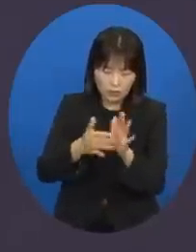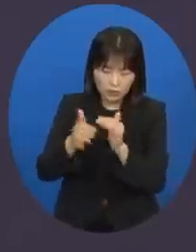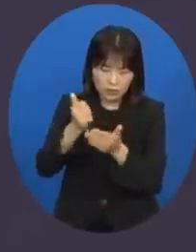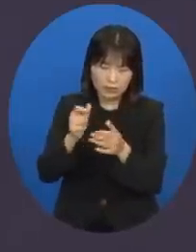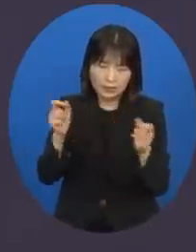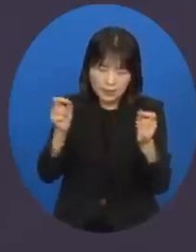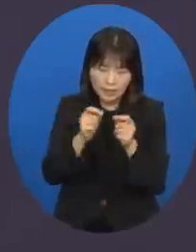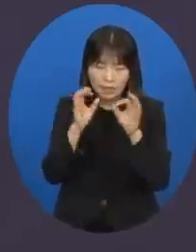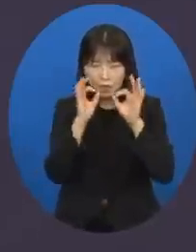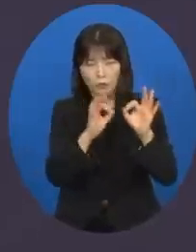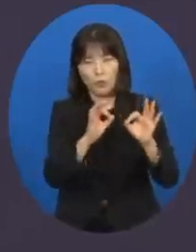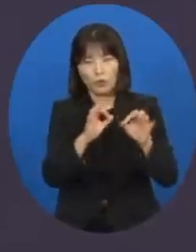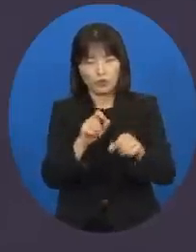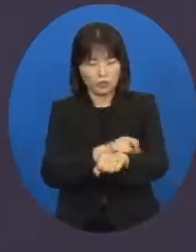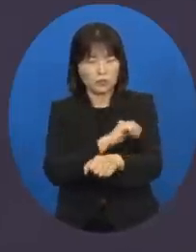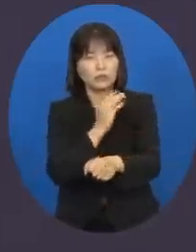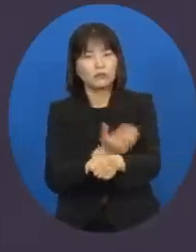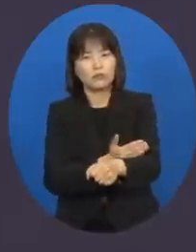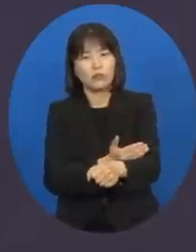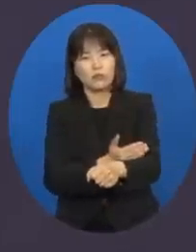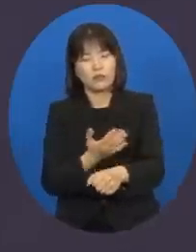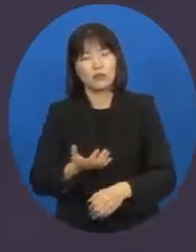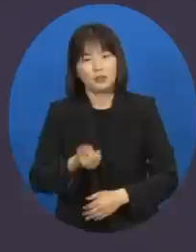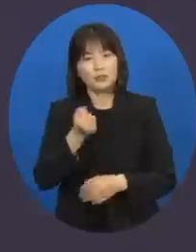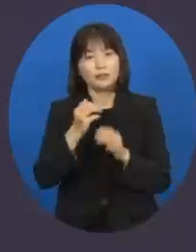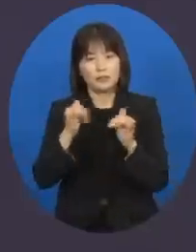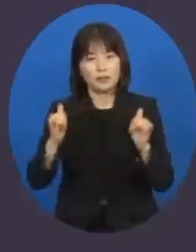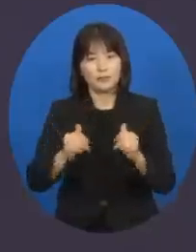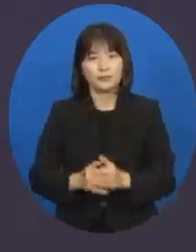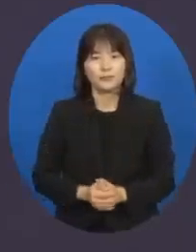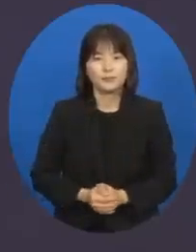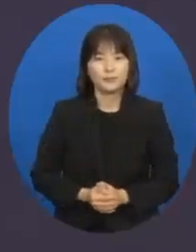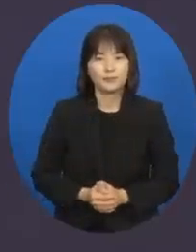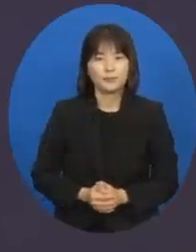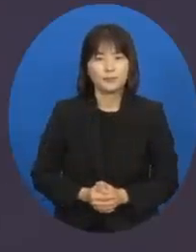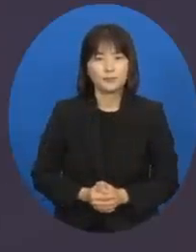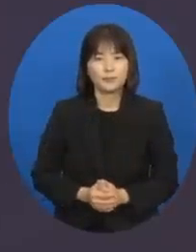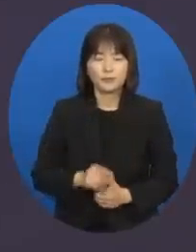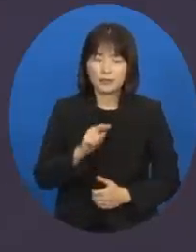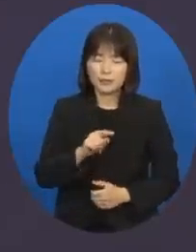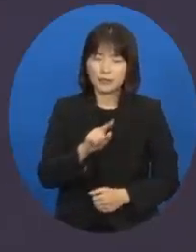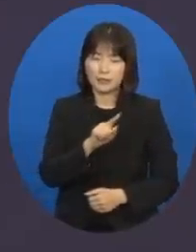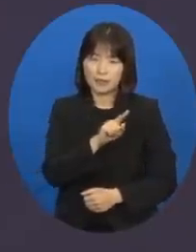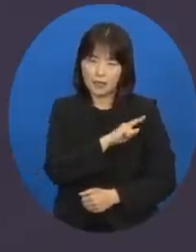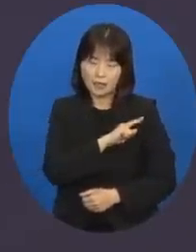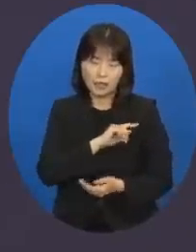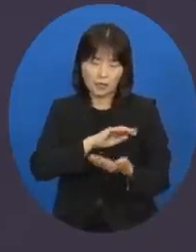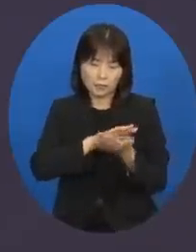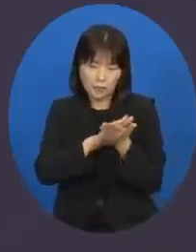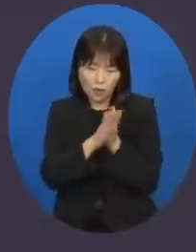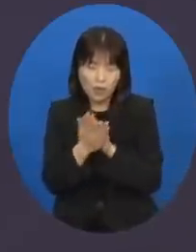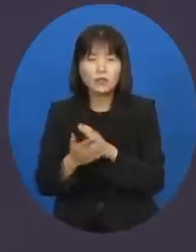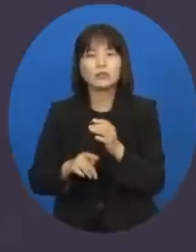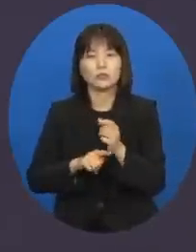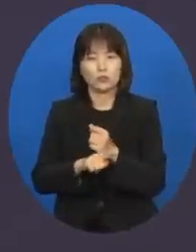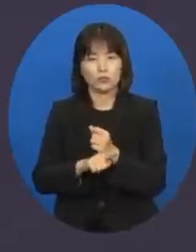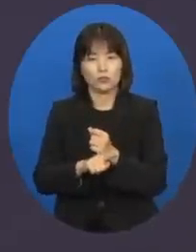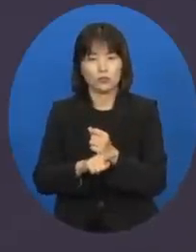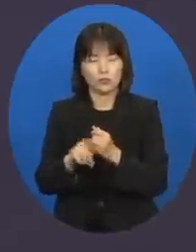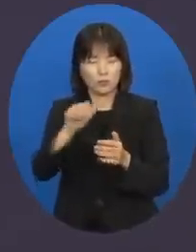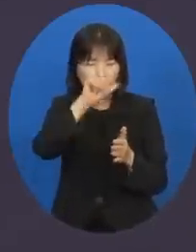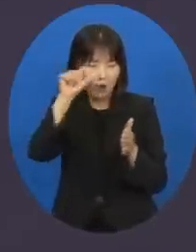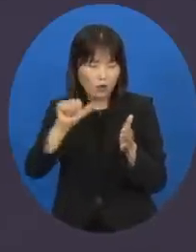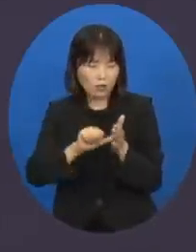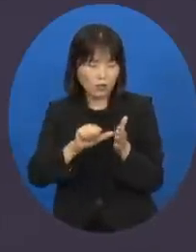수 있었던 특권을 누린 사람입니다. 이것이 가장 변화된 그의 이유예요. 평생을 주님을